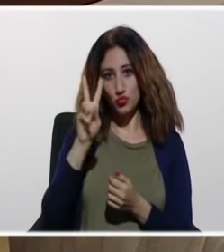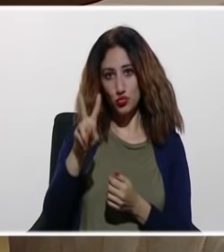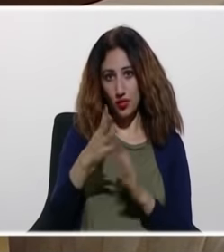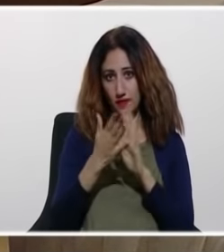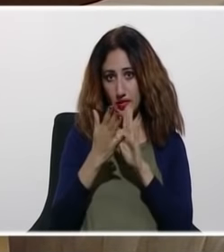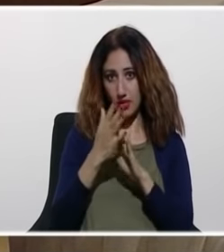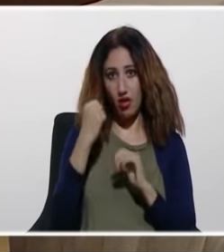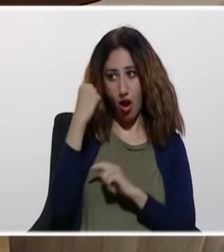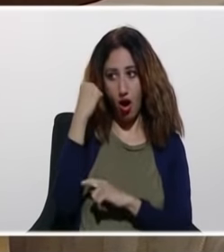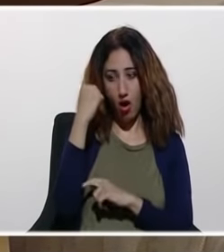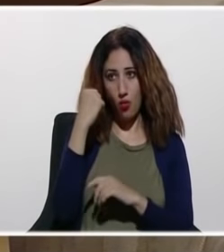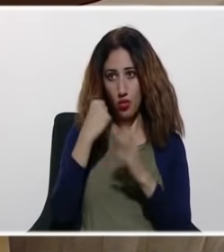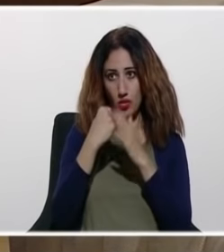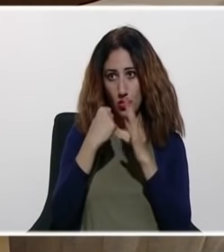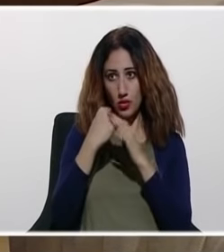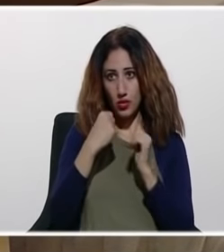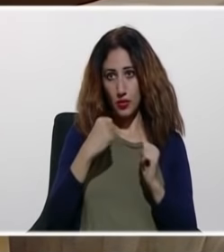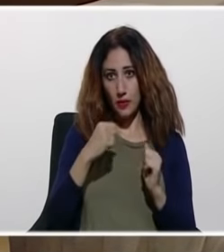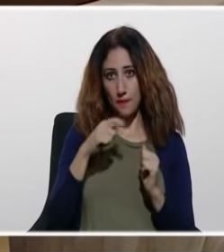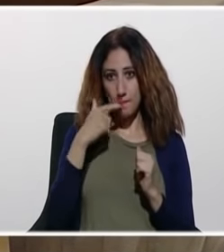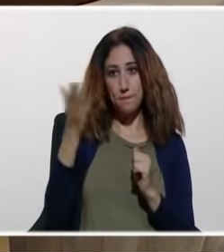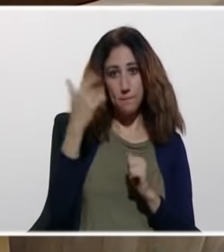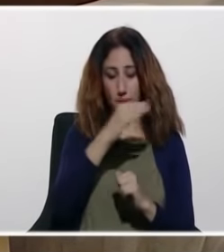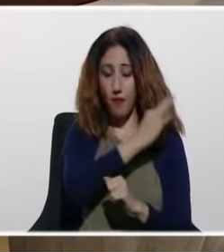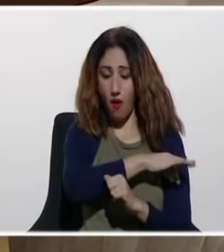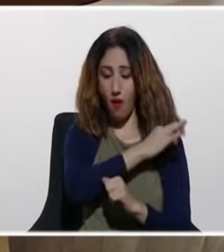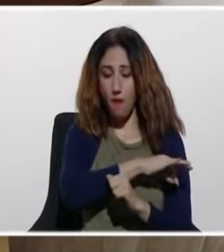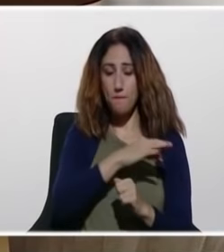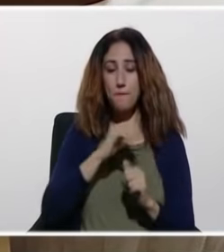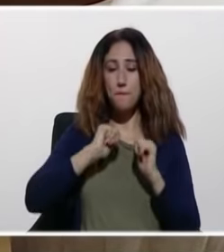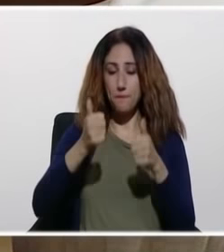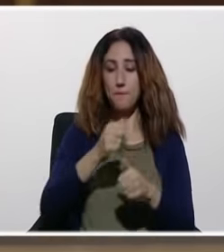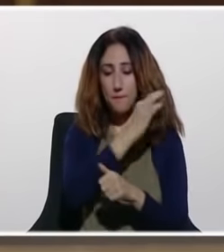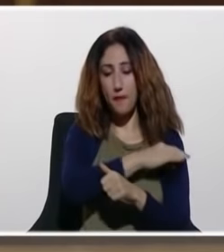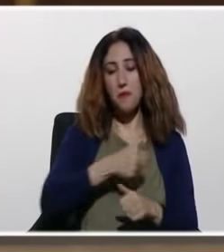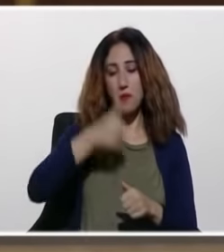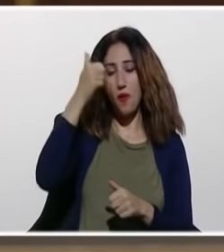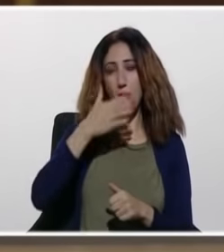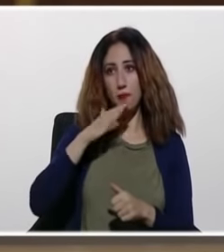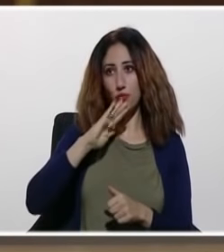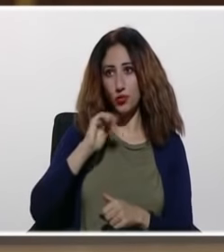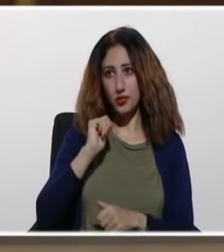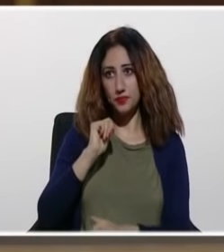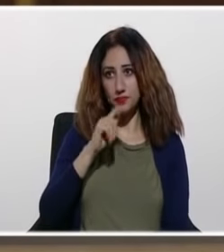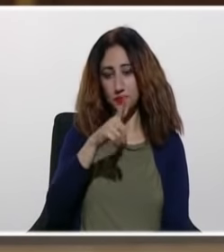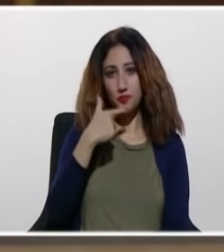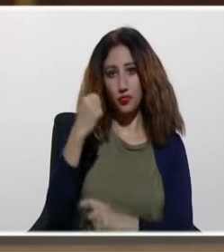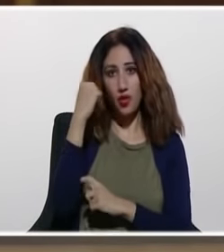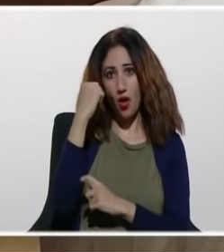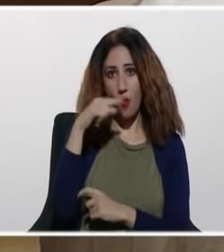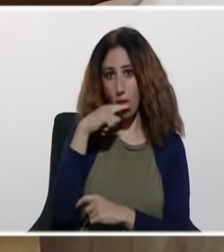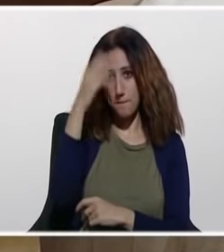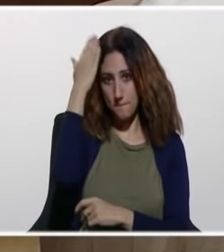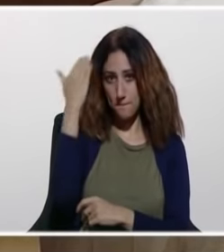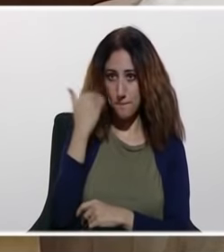ايدك قويه في بطوله كده اسمها ريست، حاولي تجربي يعني، فجربت والحمد لله. اصبحت ازاي اقوى امراه عربيه؟